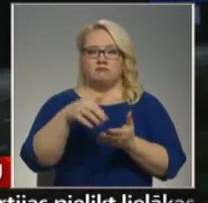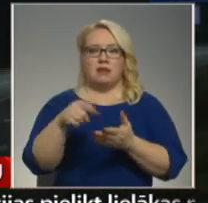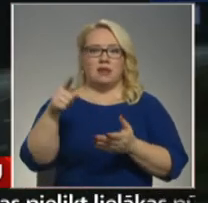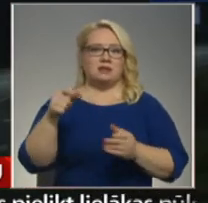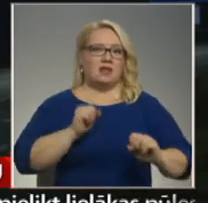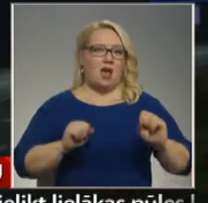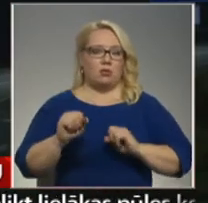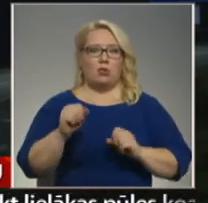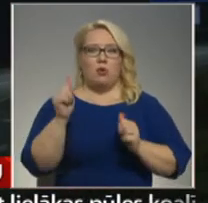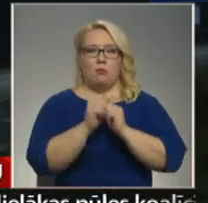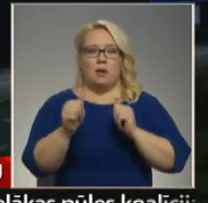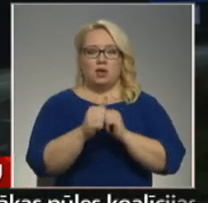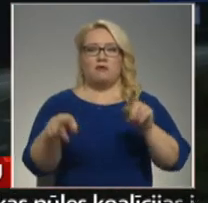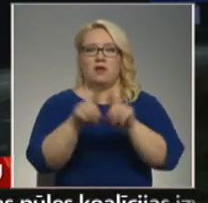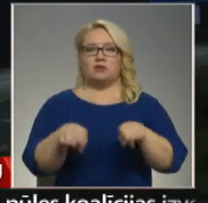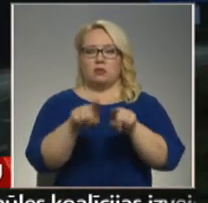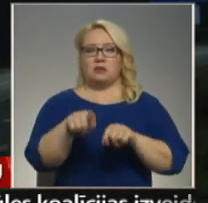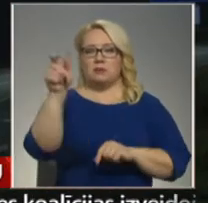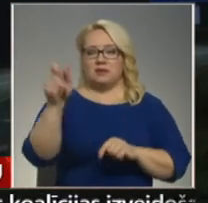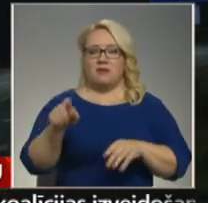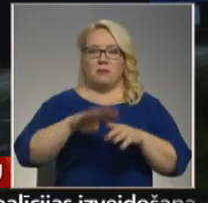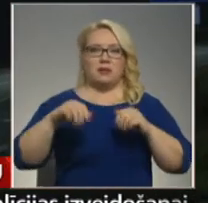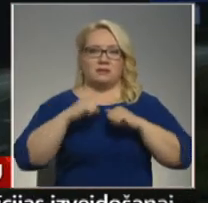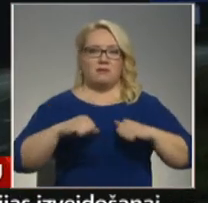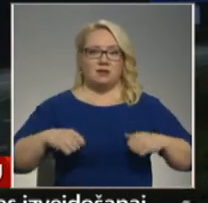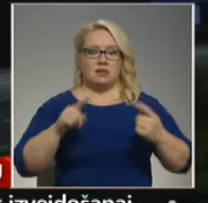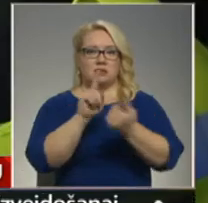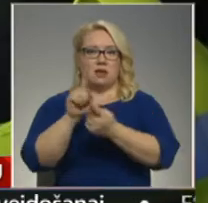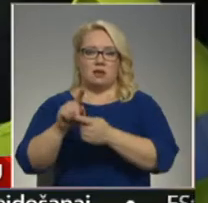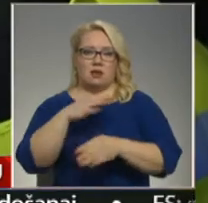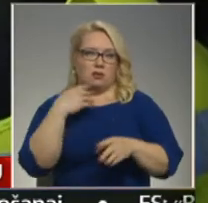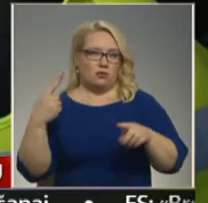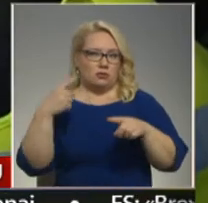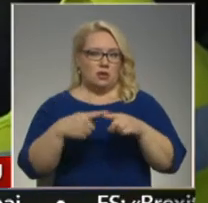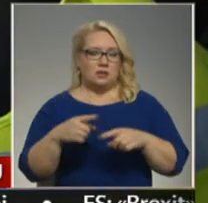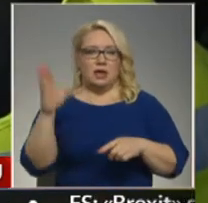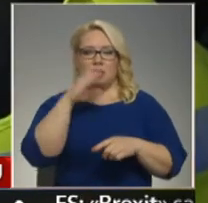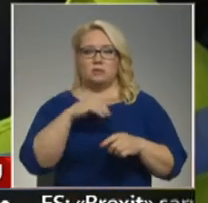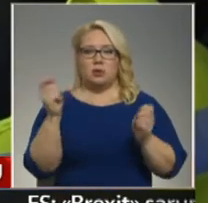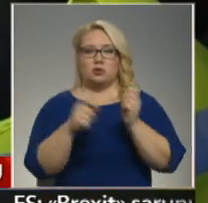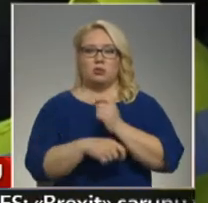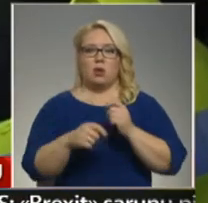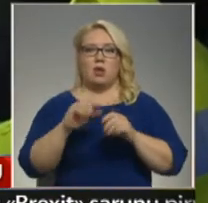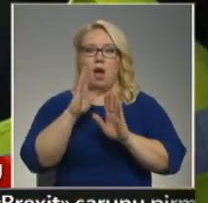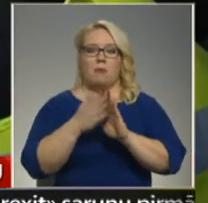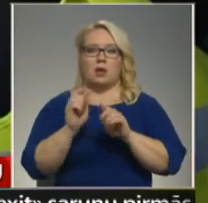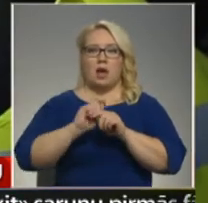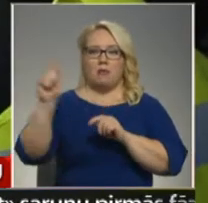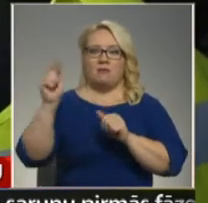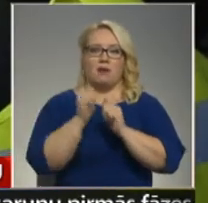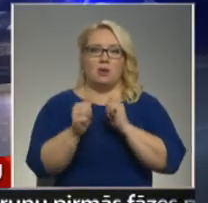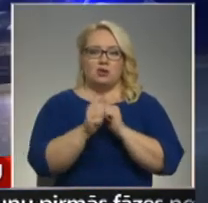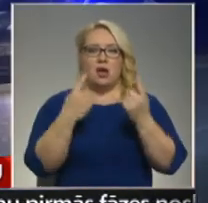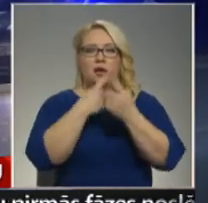un bieži vien un to pašu cilvēku bez vestes policija satiek vairāk kārt. Iespējams, soda apmēru būtu jāpalielina vai biežāk